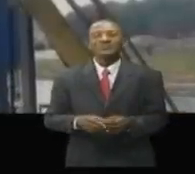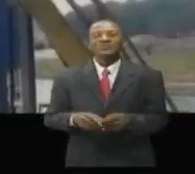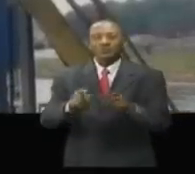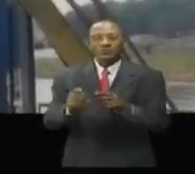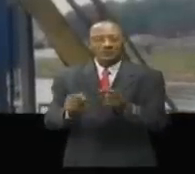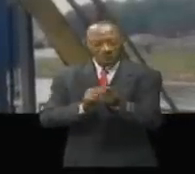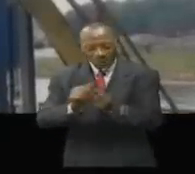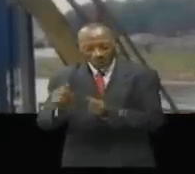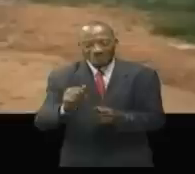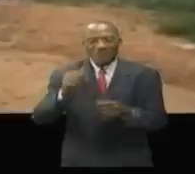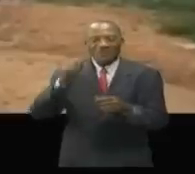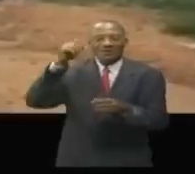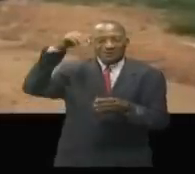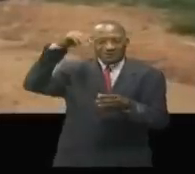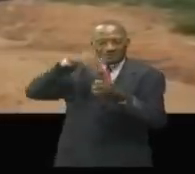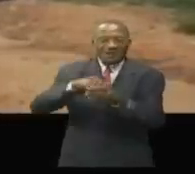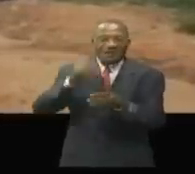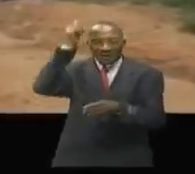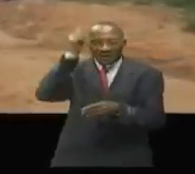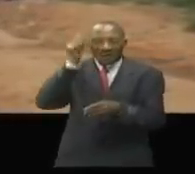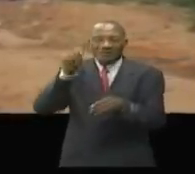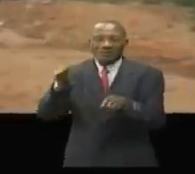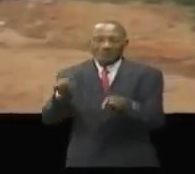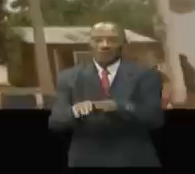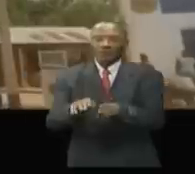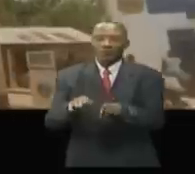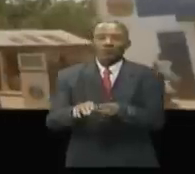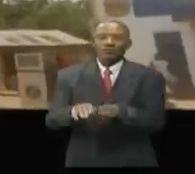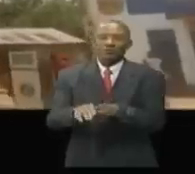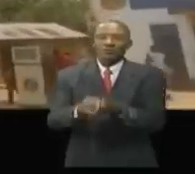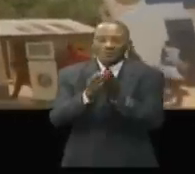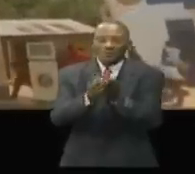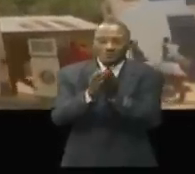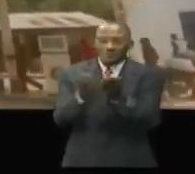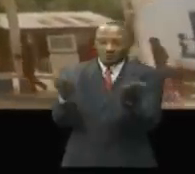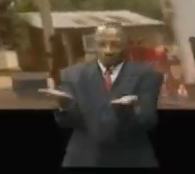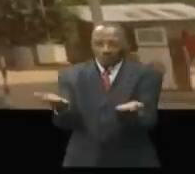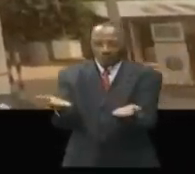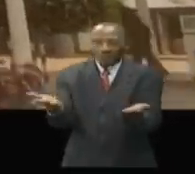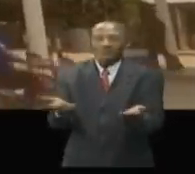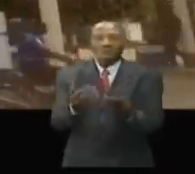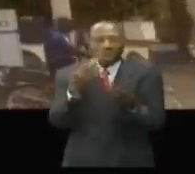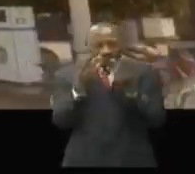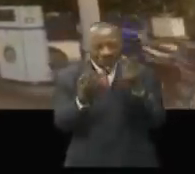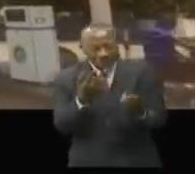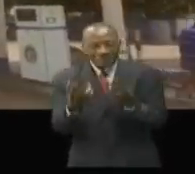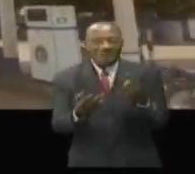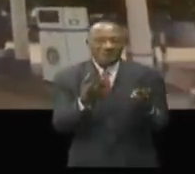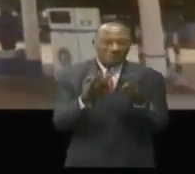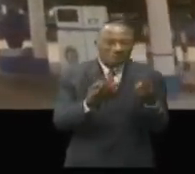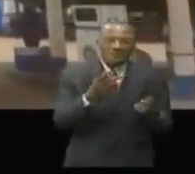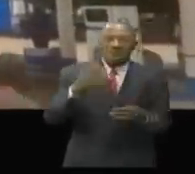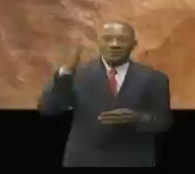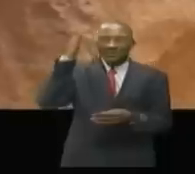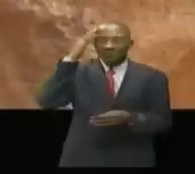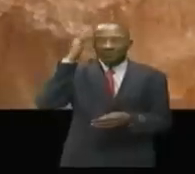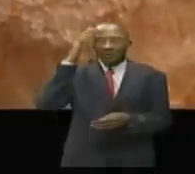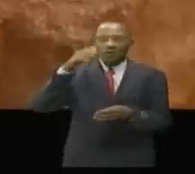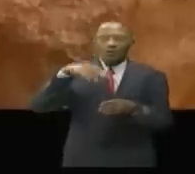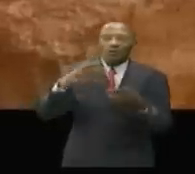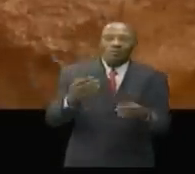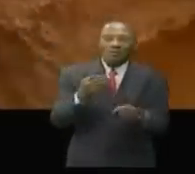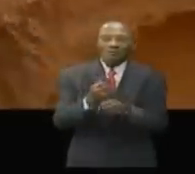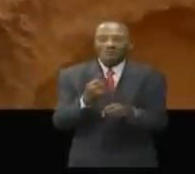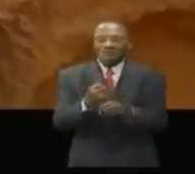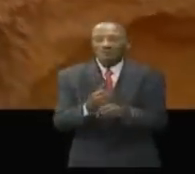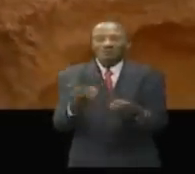pour s'arrêter à l'entrée de la station Sonaitro ou les bus été effondrée sur la chaussée, ce